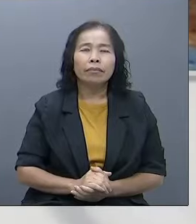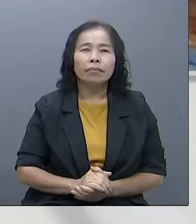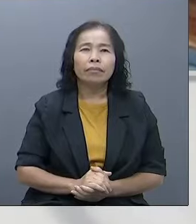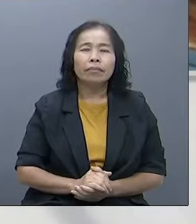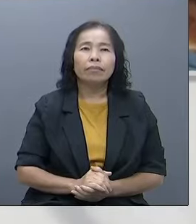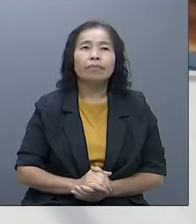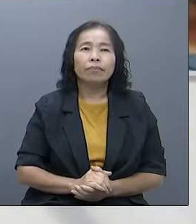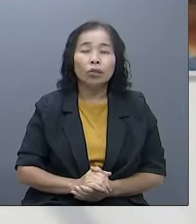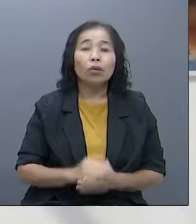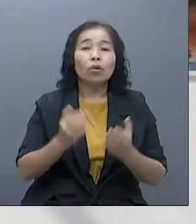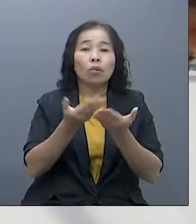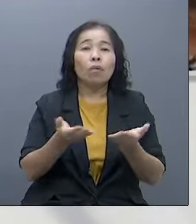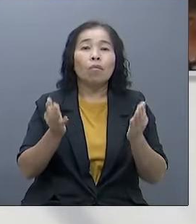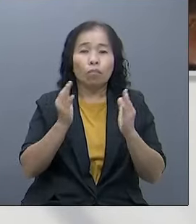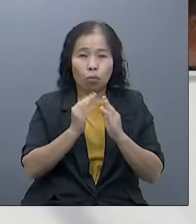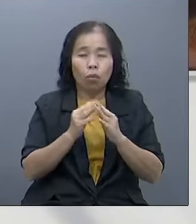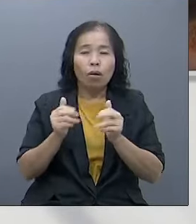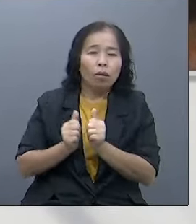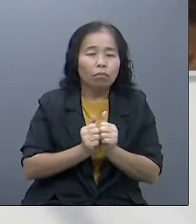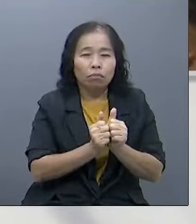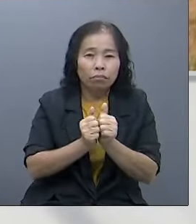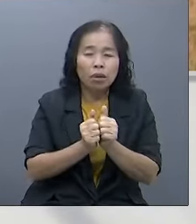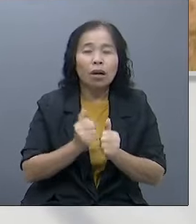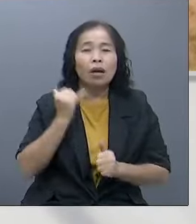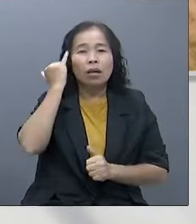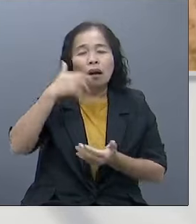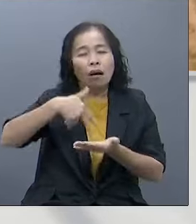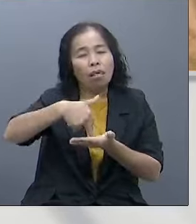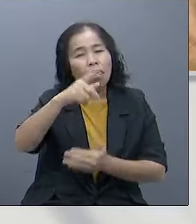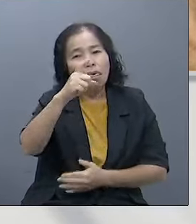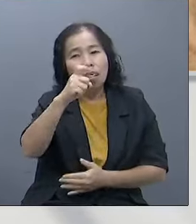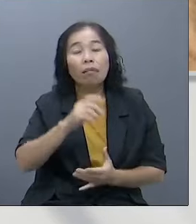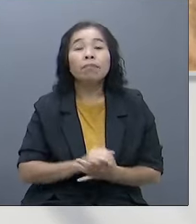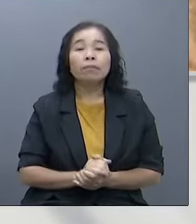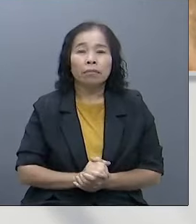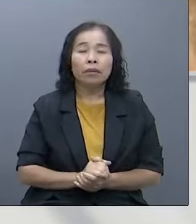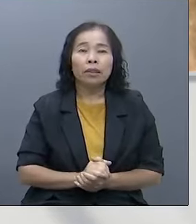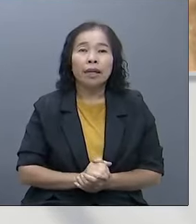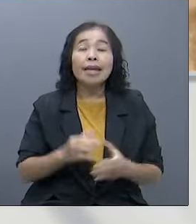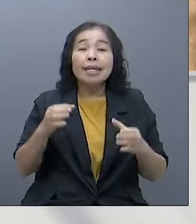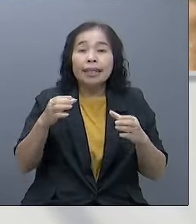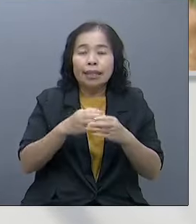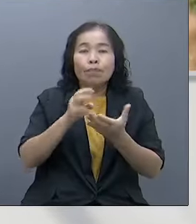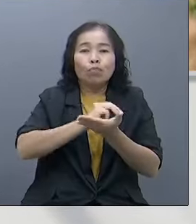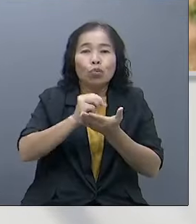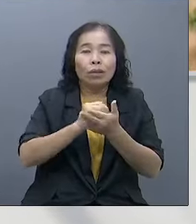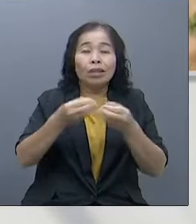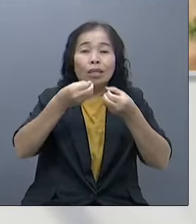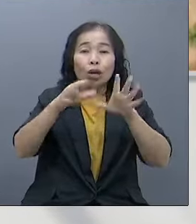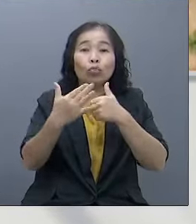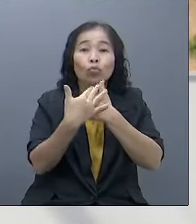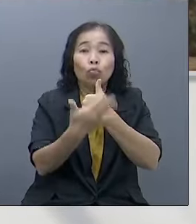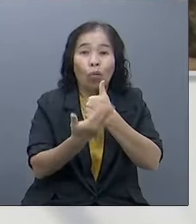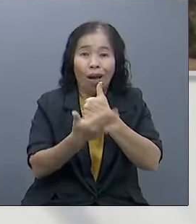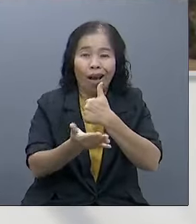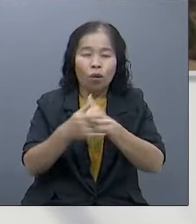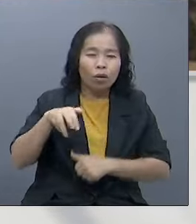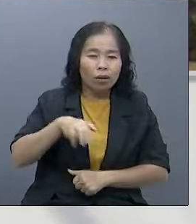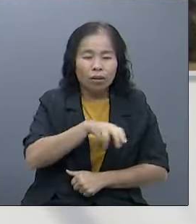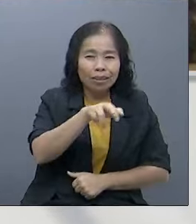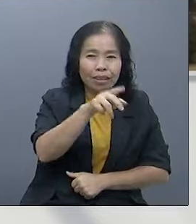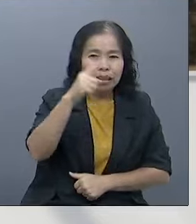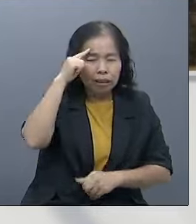ครอบครัวมาร่วมค้นหาด้วยแต่คุณยายเดินไม่ไหวแล้วนะคะการค้นหาของทีมกระจกเงามาอยู่ในจุดที่เชื่อว่าอาจจะเป็นรัศ